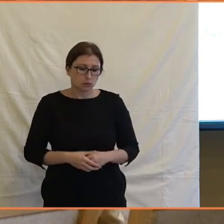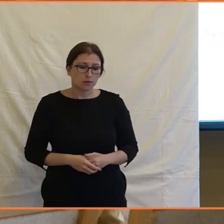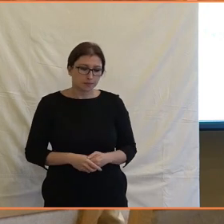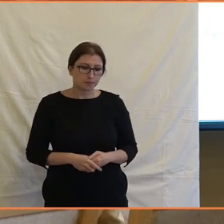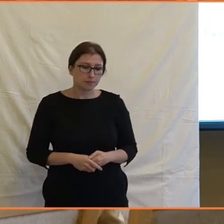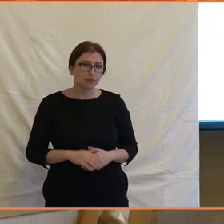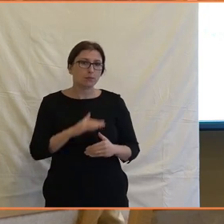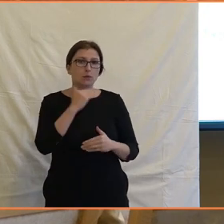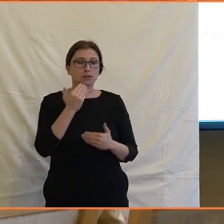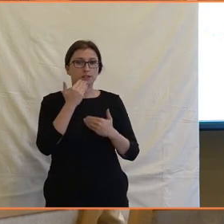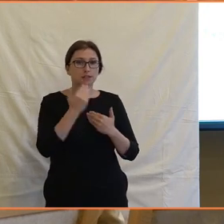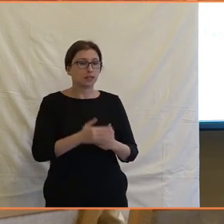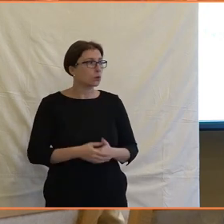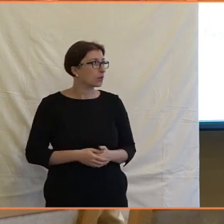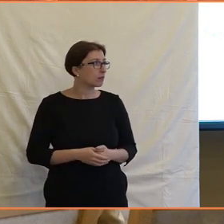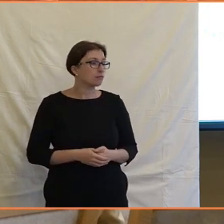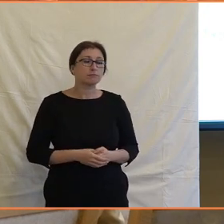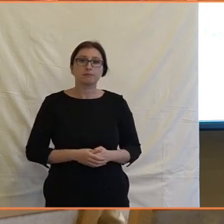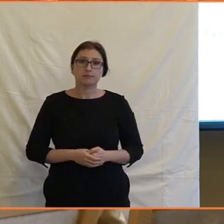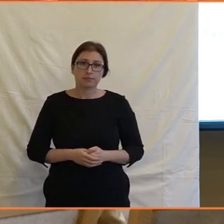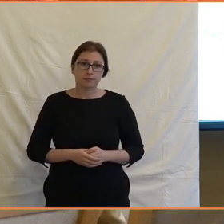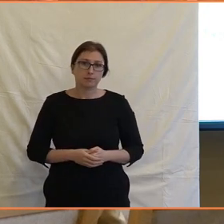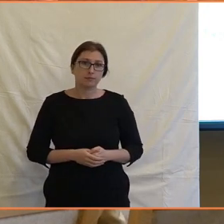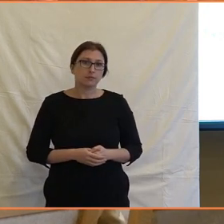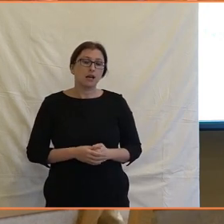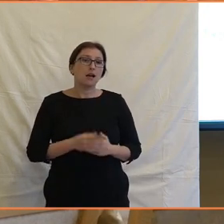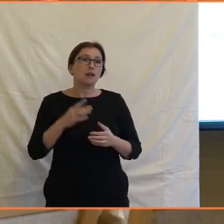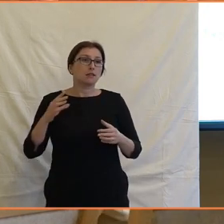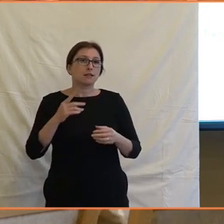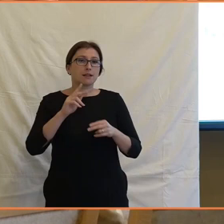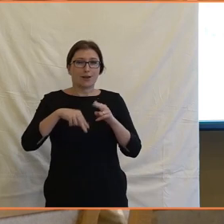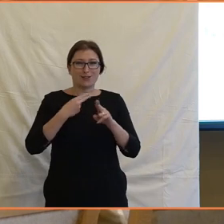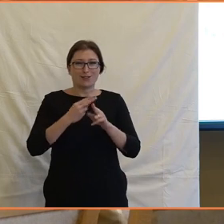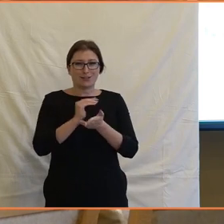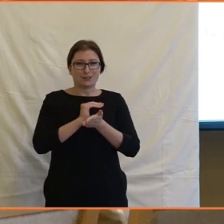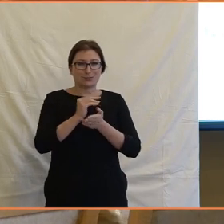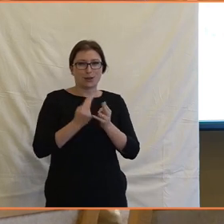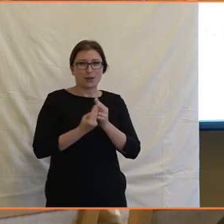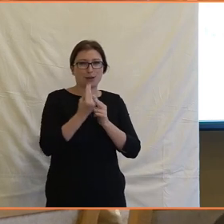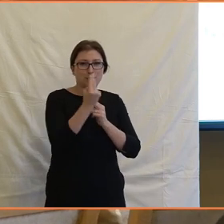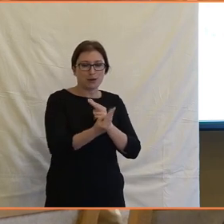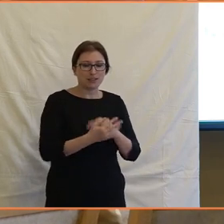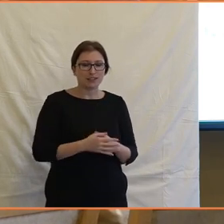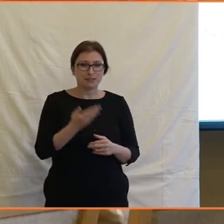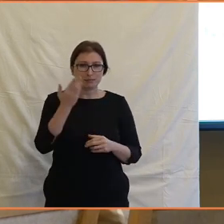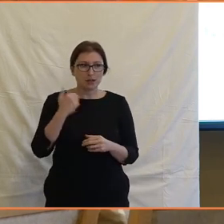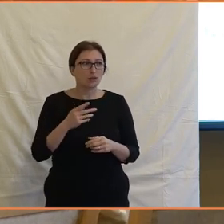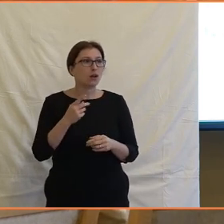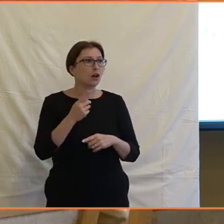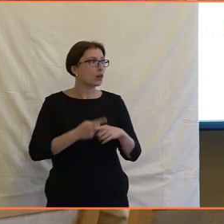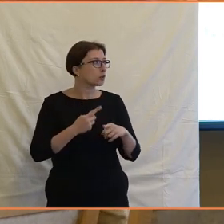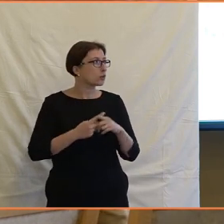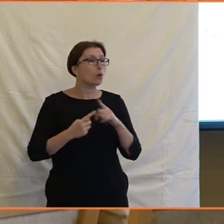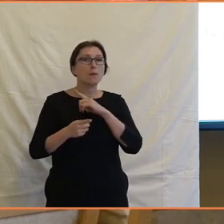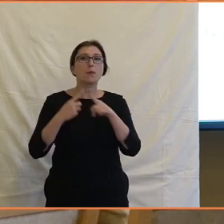Tak moc děkuji, tak doufám, že jsme tady nakonec uspokojili dotaz, který přišel a trošku jsme rozkryli